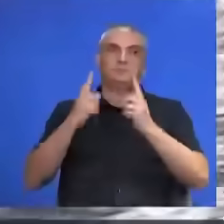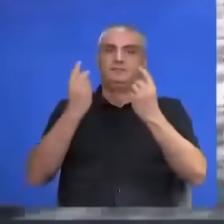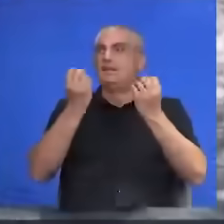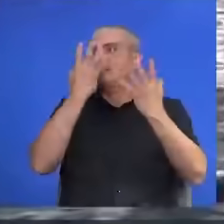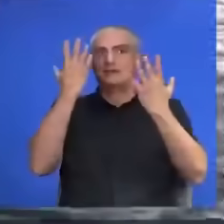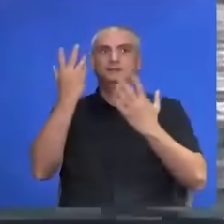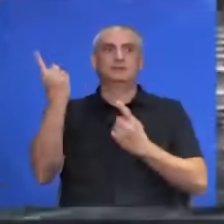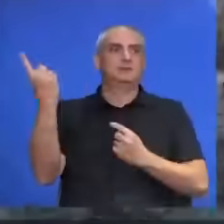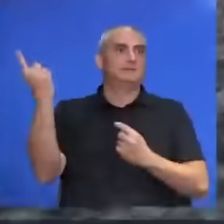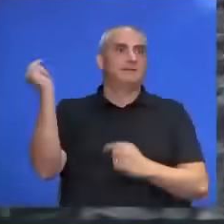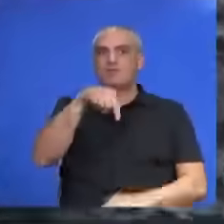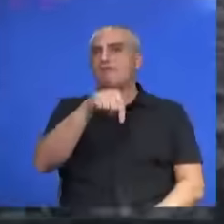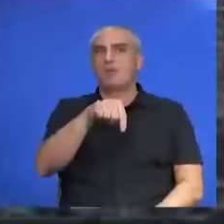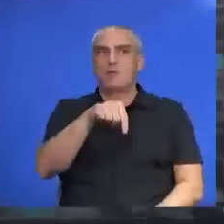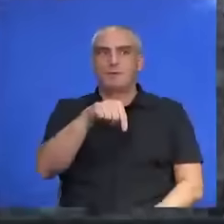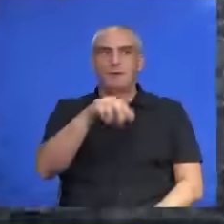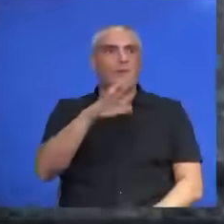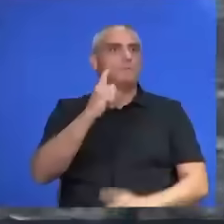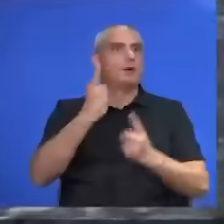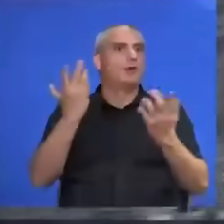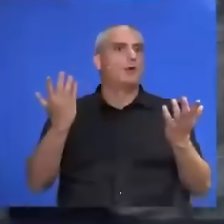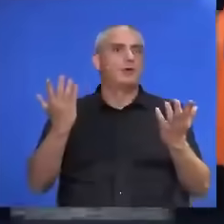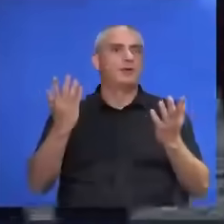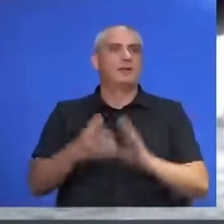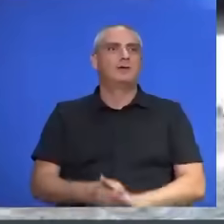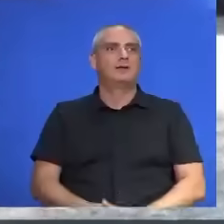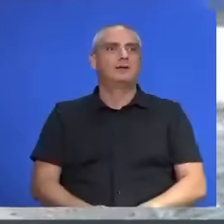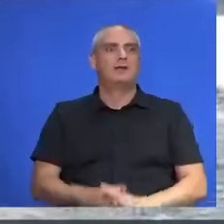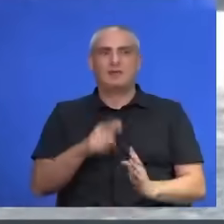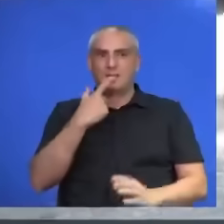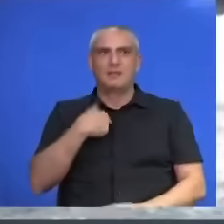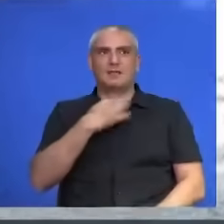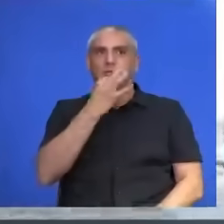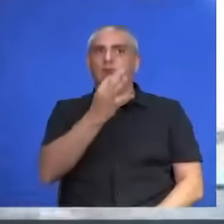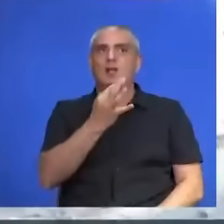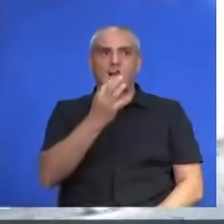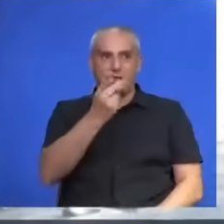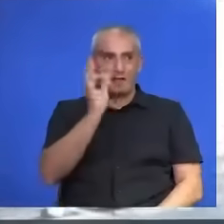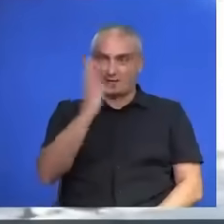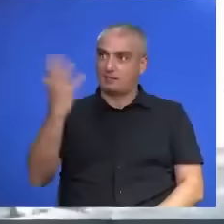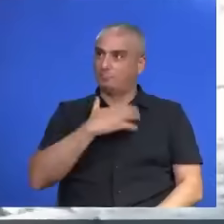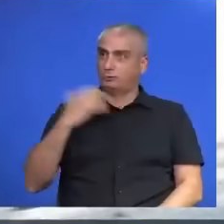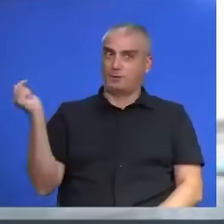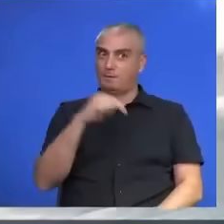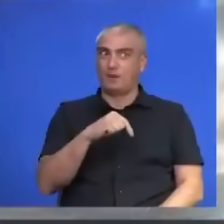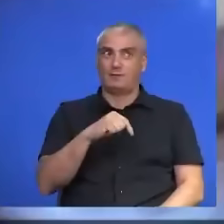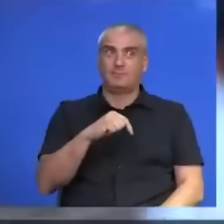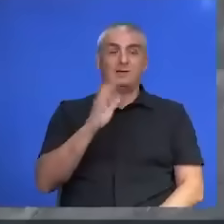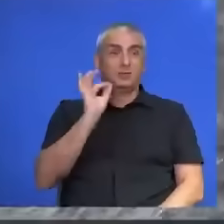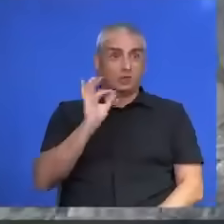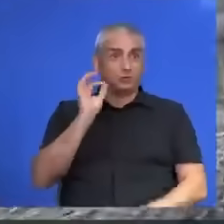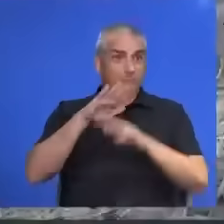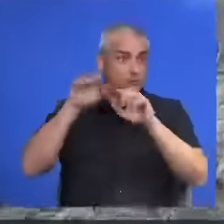לכאן. מה קורה חבר'ה? תגיד לי, שאלה, אם עדיין מפנים פצועים? עדיין? יש עדיין